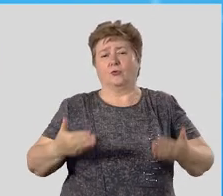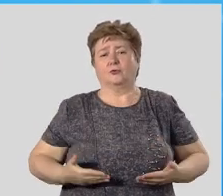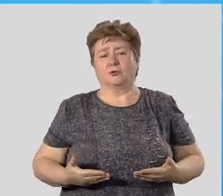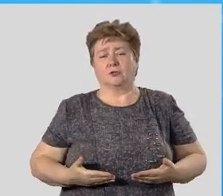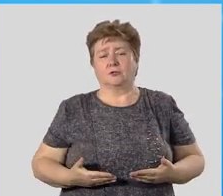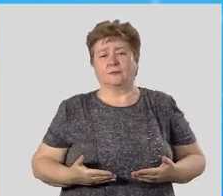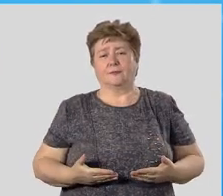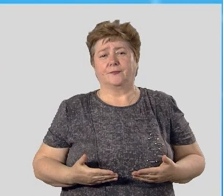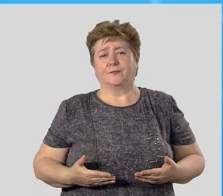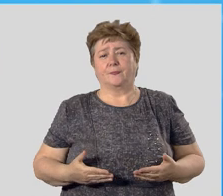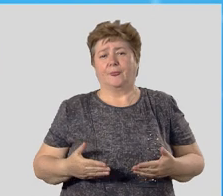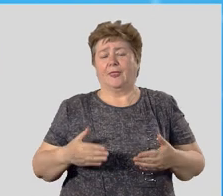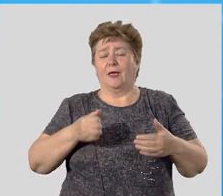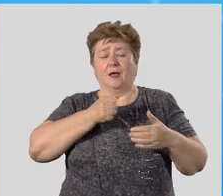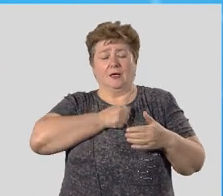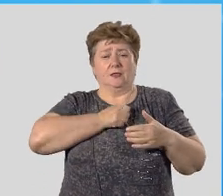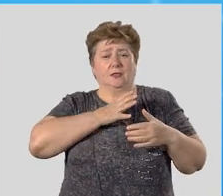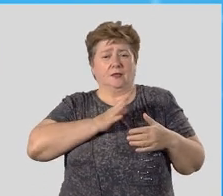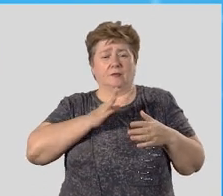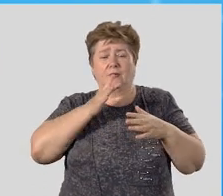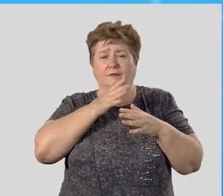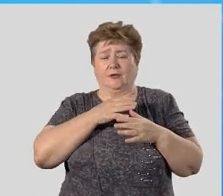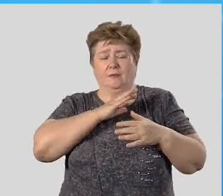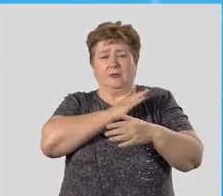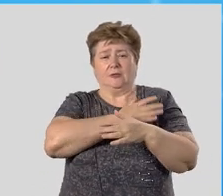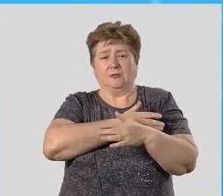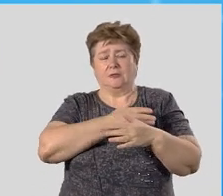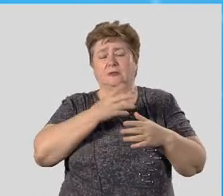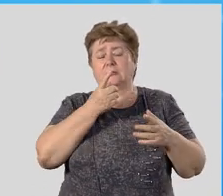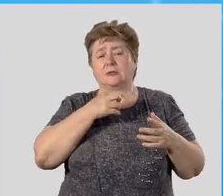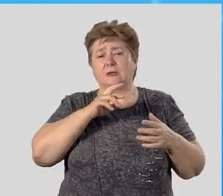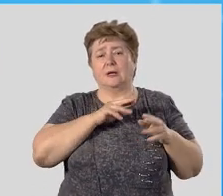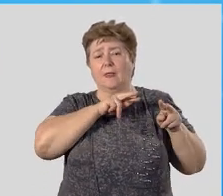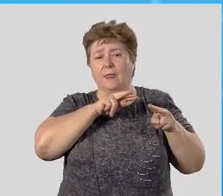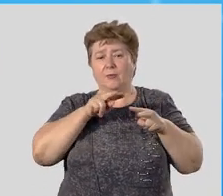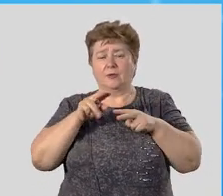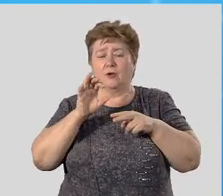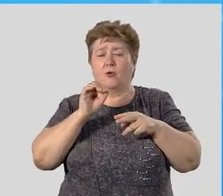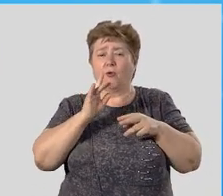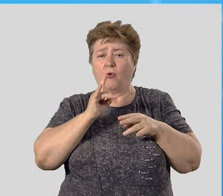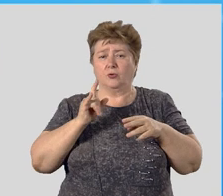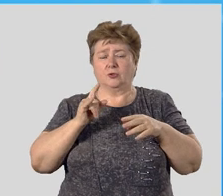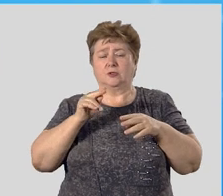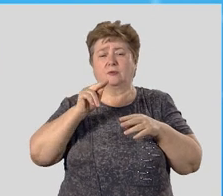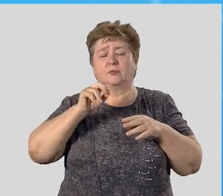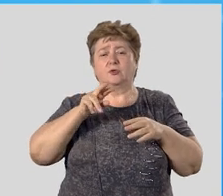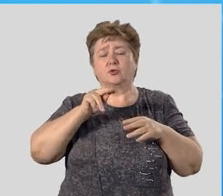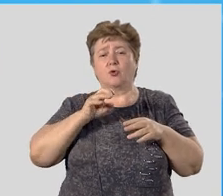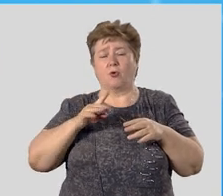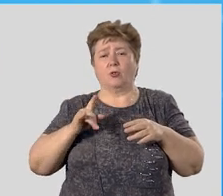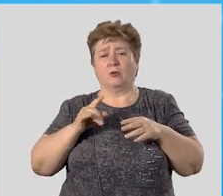жизнь. Не жалея времени и сил для наблюдения за осами,